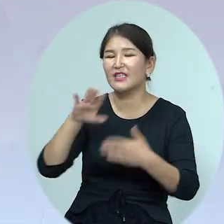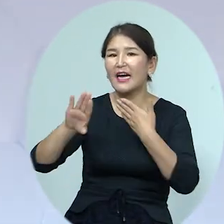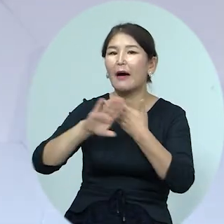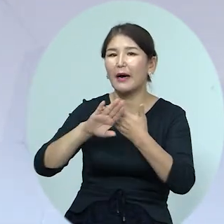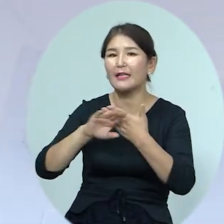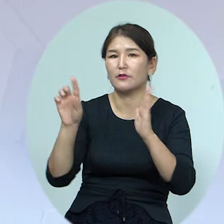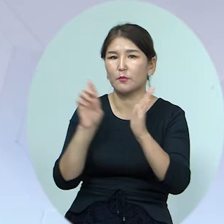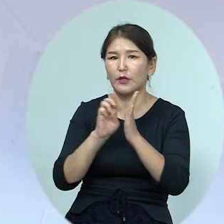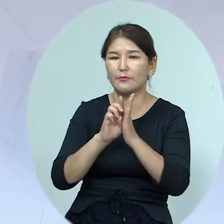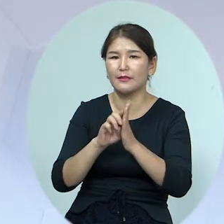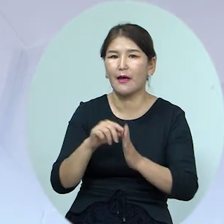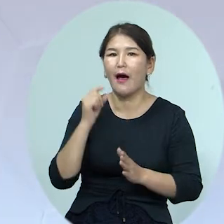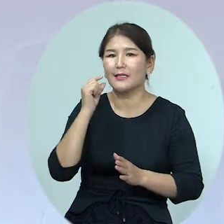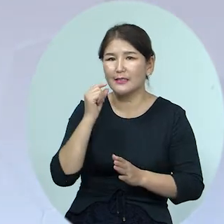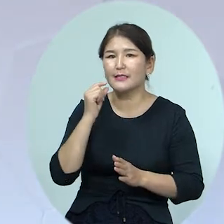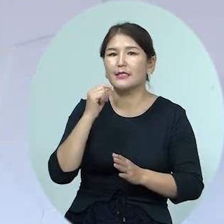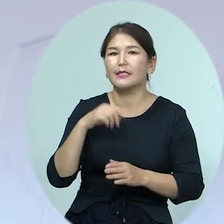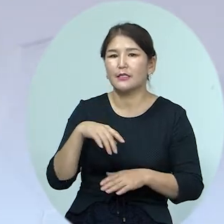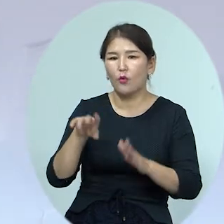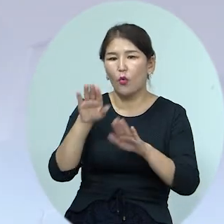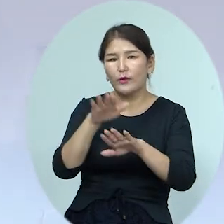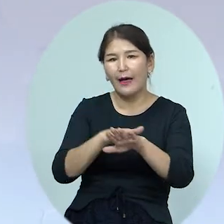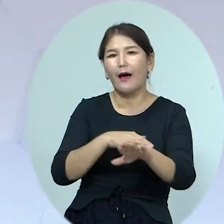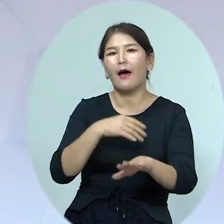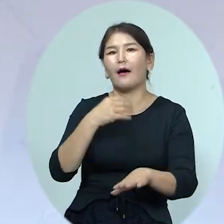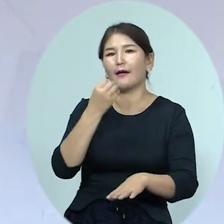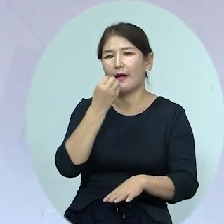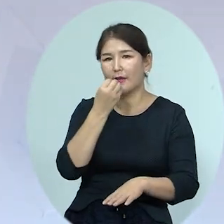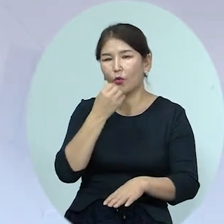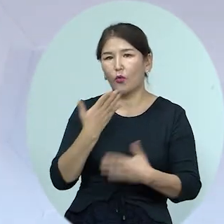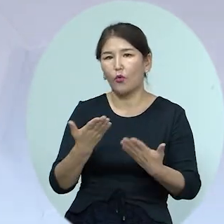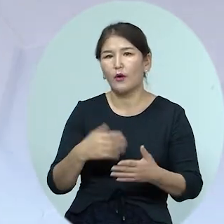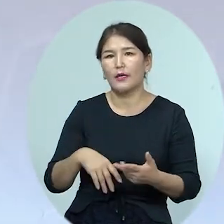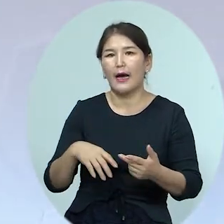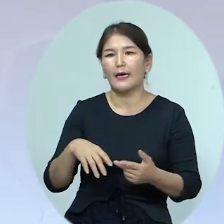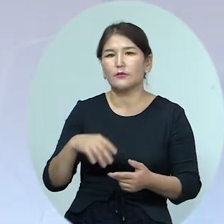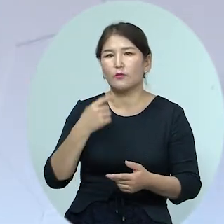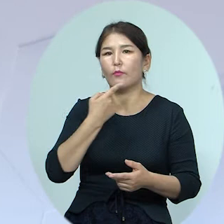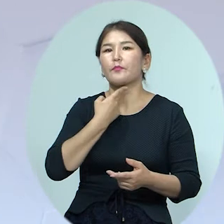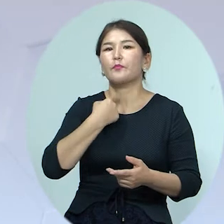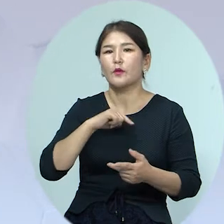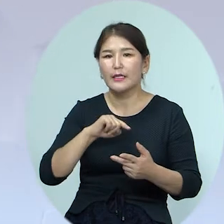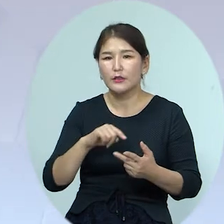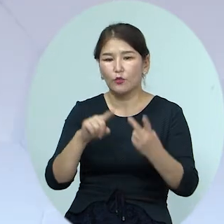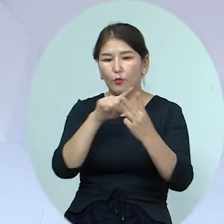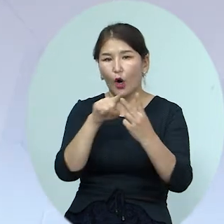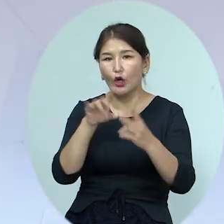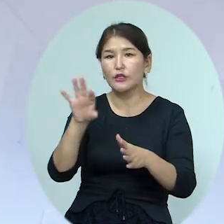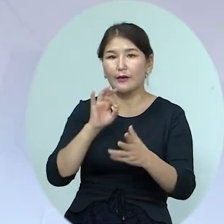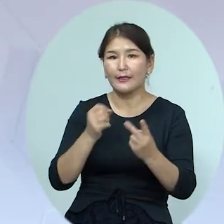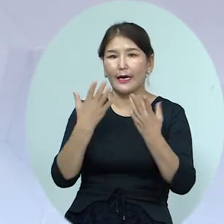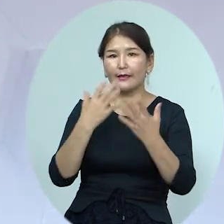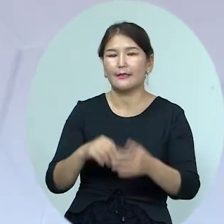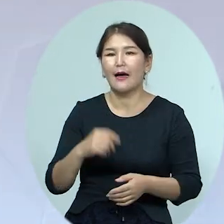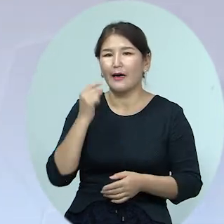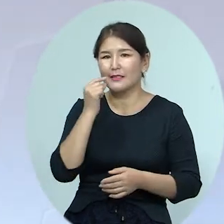байдаг байна. Тэгэхээр зажлаж идэх үү, хүлхэж идэх үү гэдэг хоёр сонголт гарч ирнэ. Иймд бид нар зажлаж хурдан